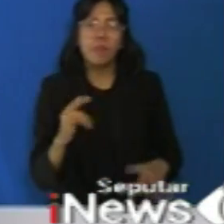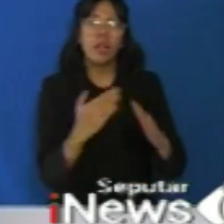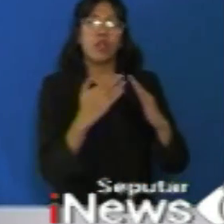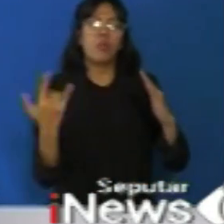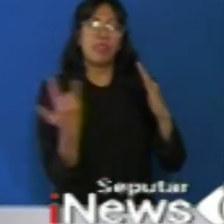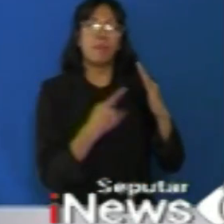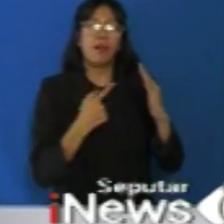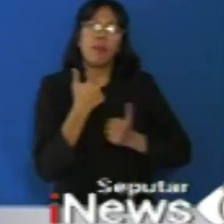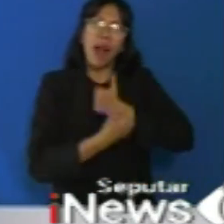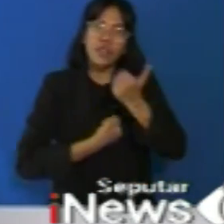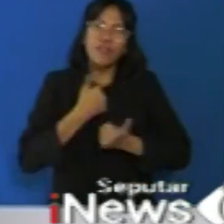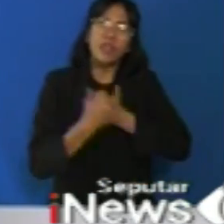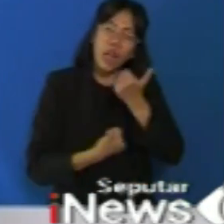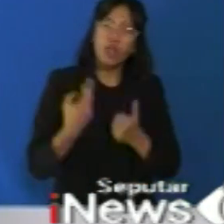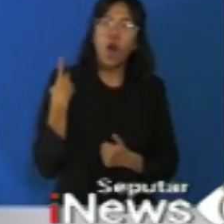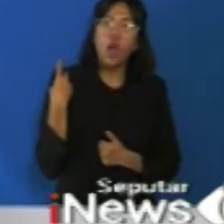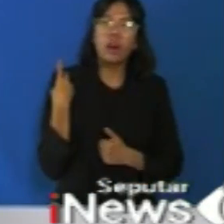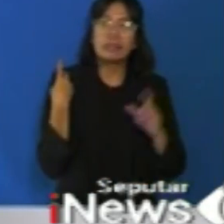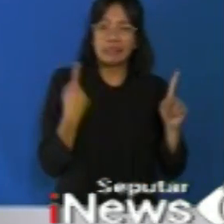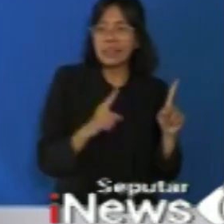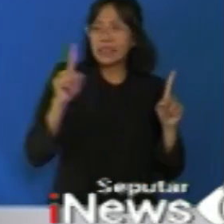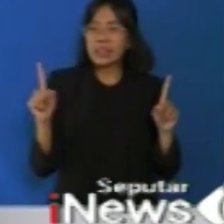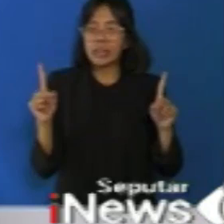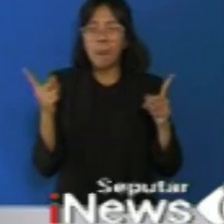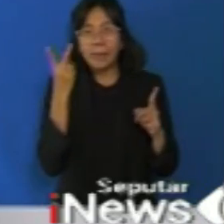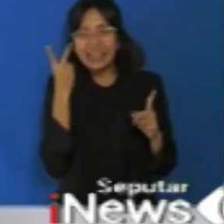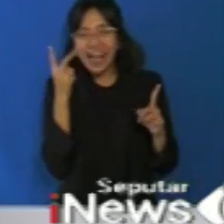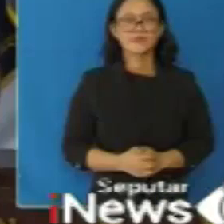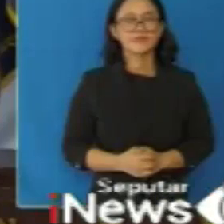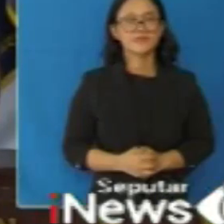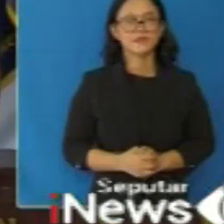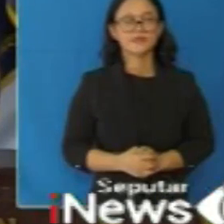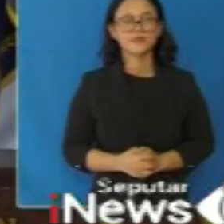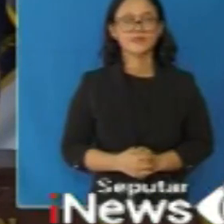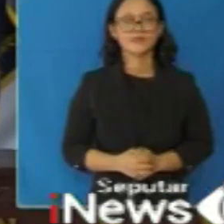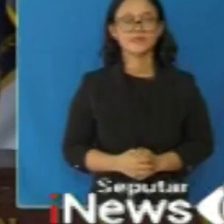rumah, saling menjaga di antara sesama anggota keluarga.